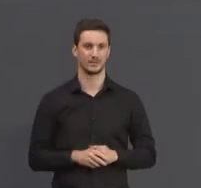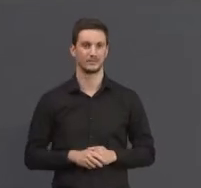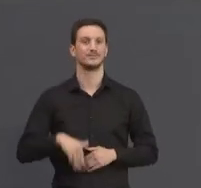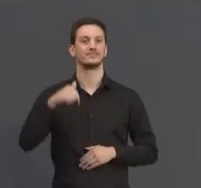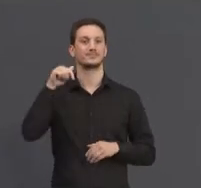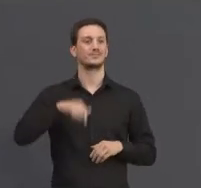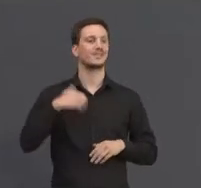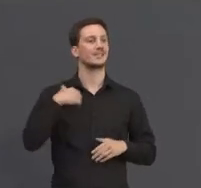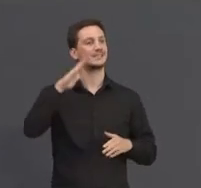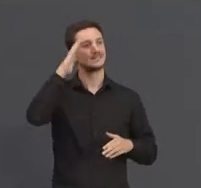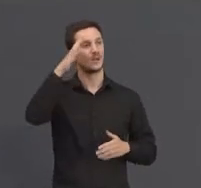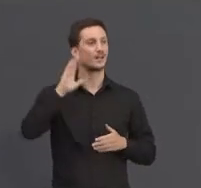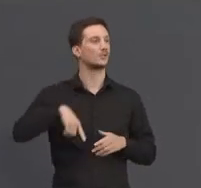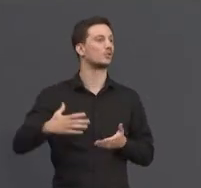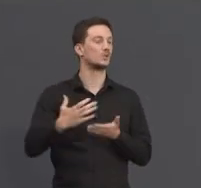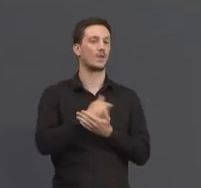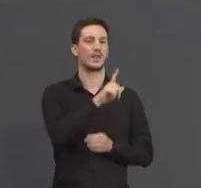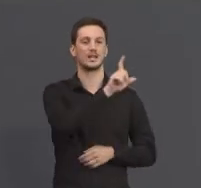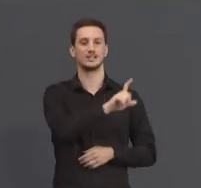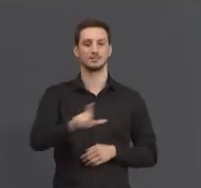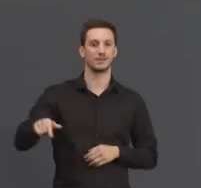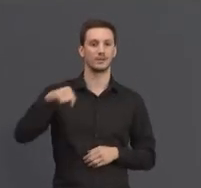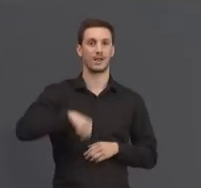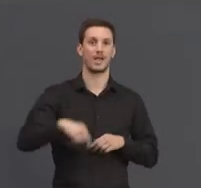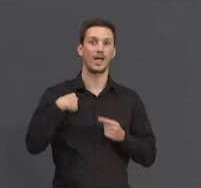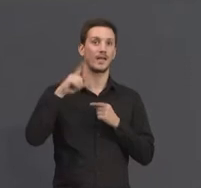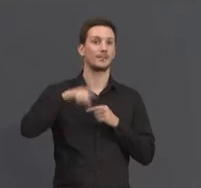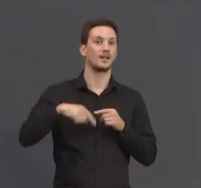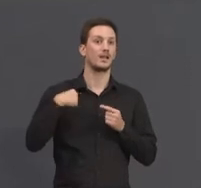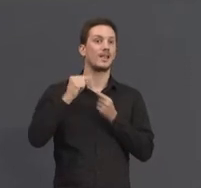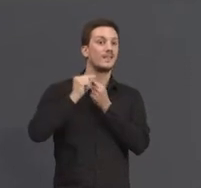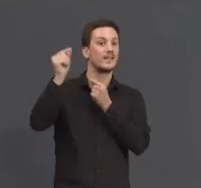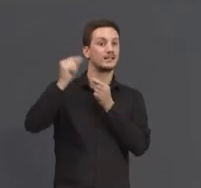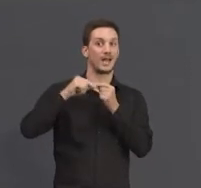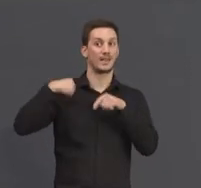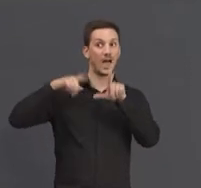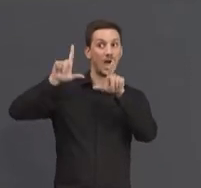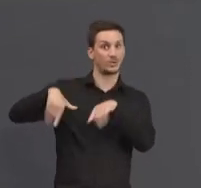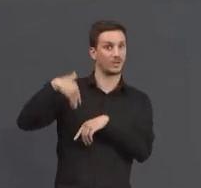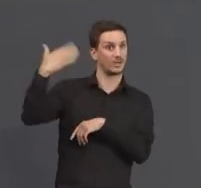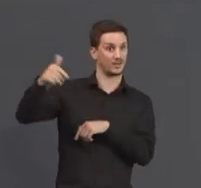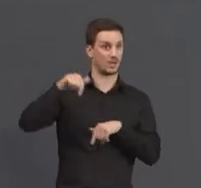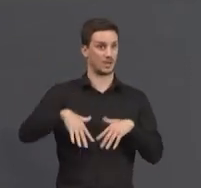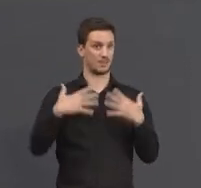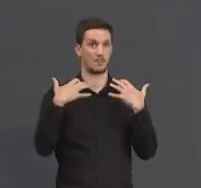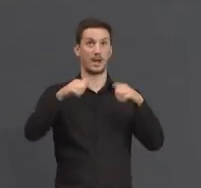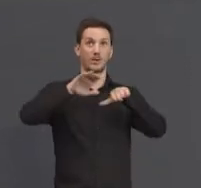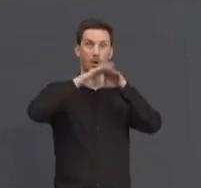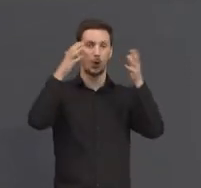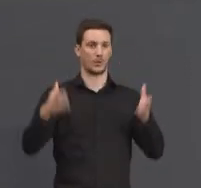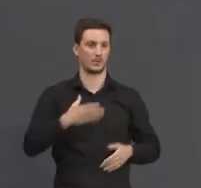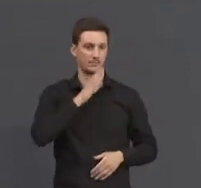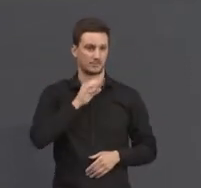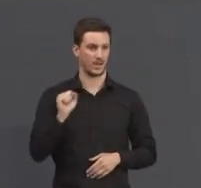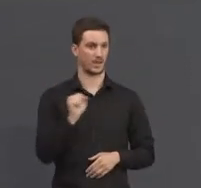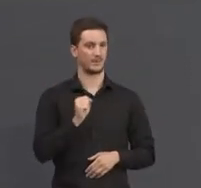Volem saludar també totes les persones que seguiu l'acte des de l'auditori contigu a aquest magnífic pati cobert i